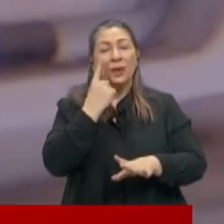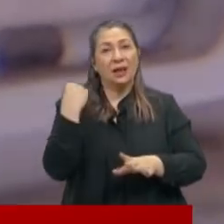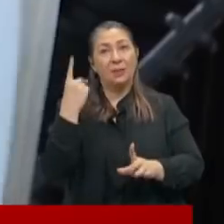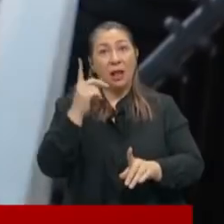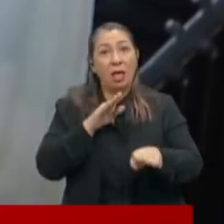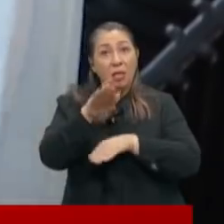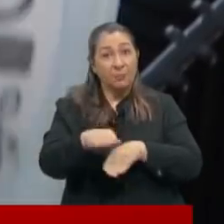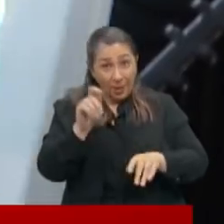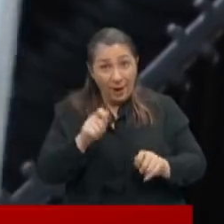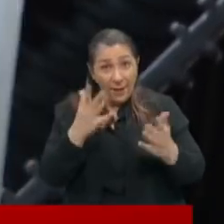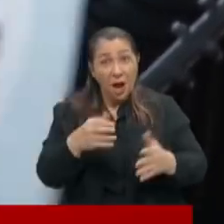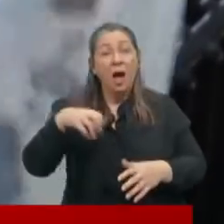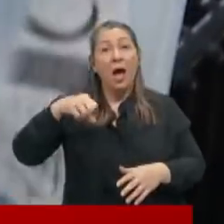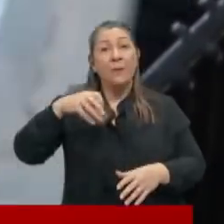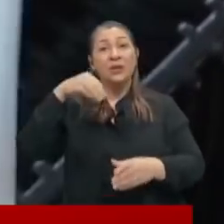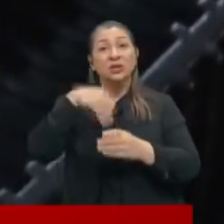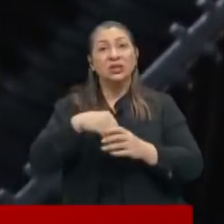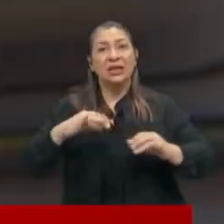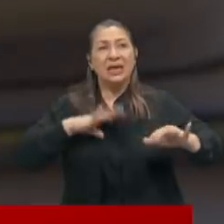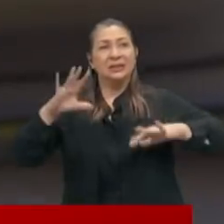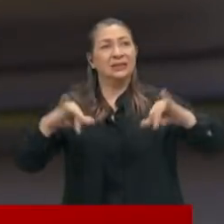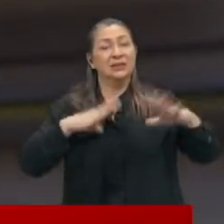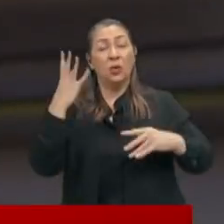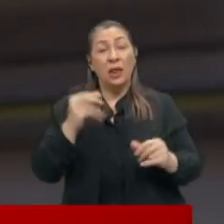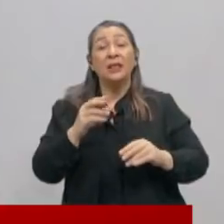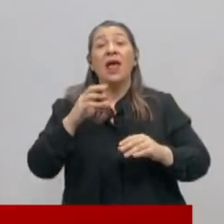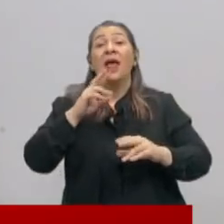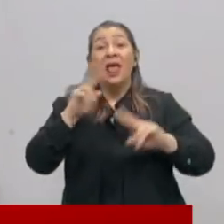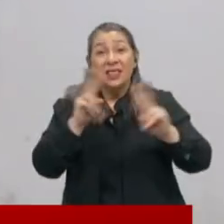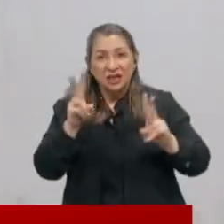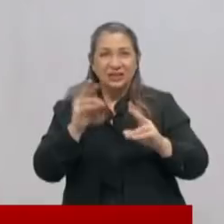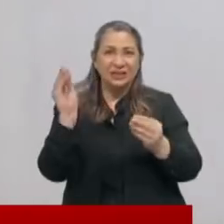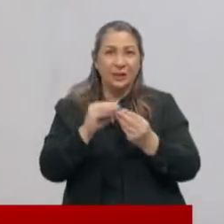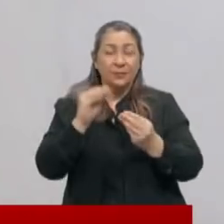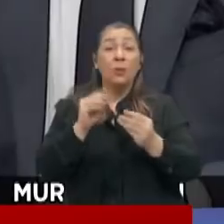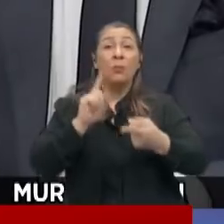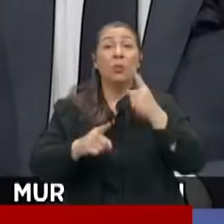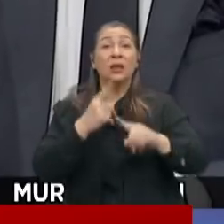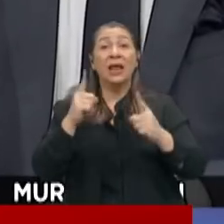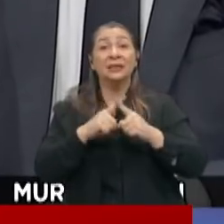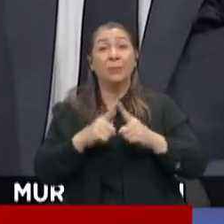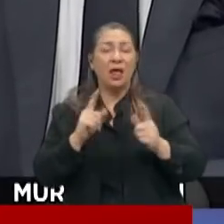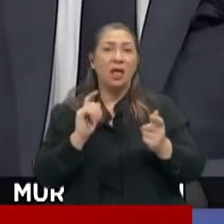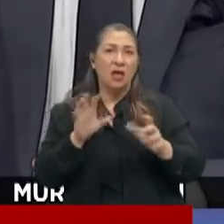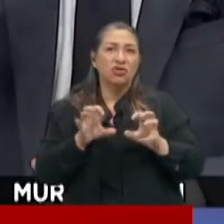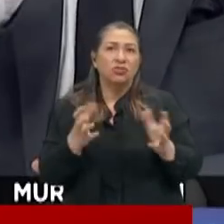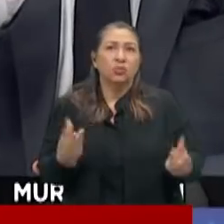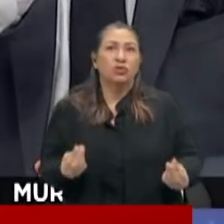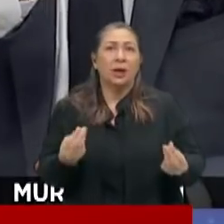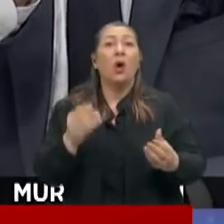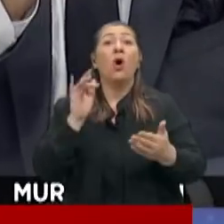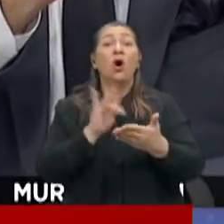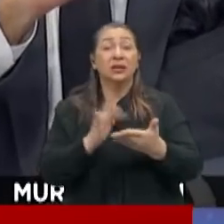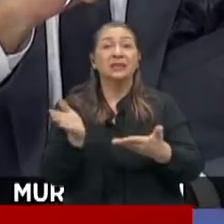adım atar mı? AK Parti içinde de rahatsızlığa yol açan enerji zamları siyasetin hesaplarını da etkileyecek. Orta